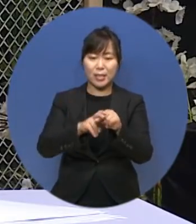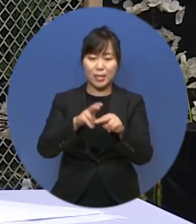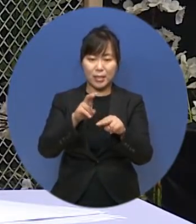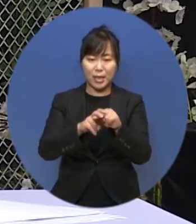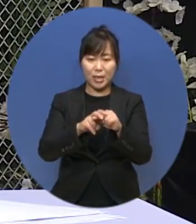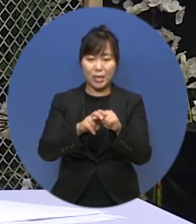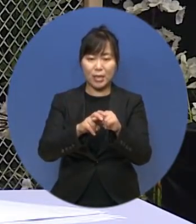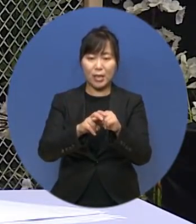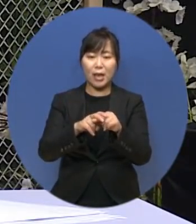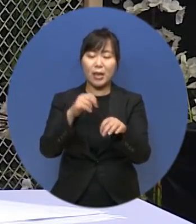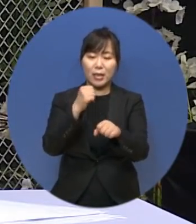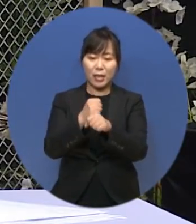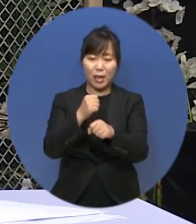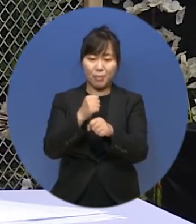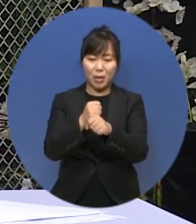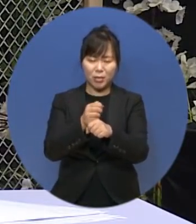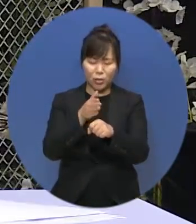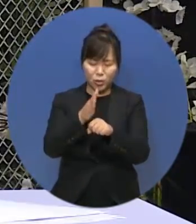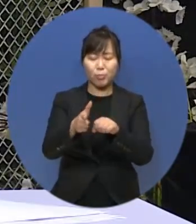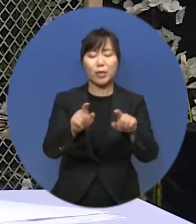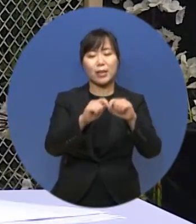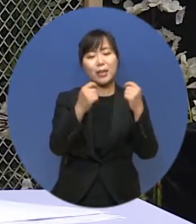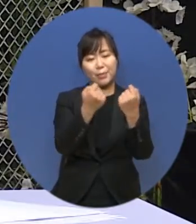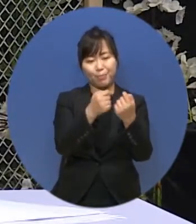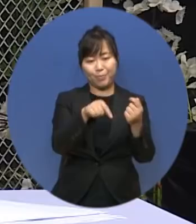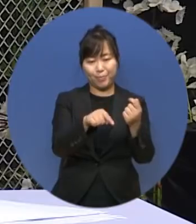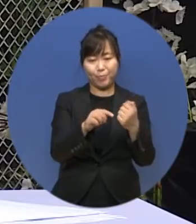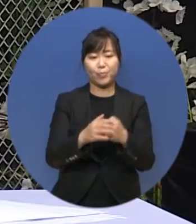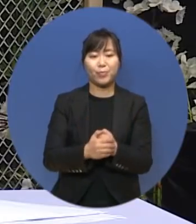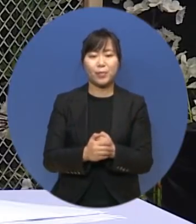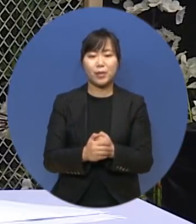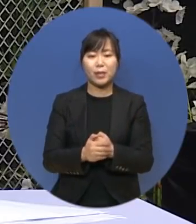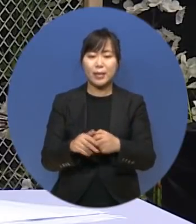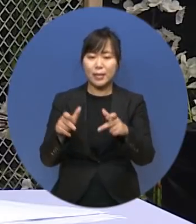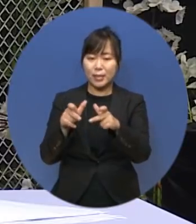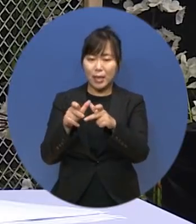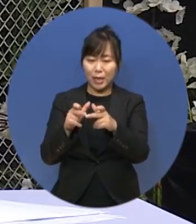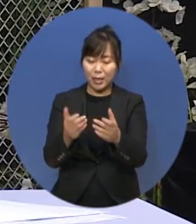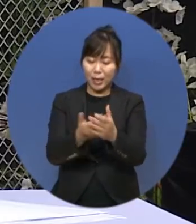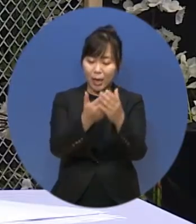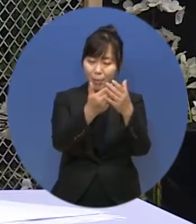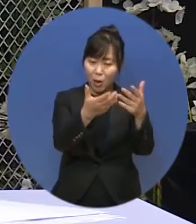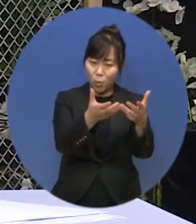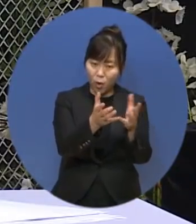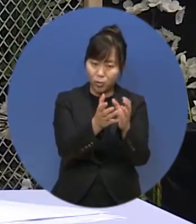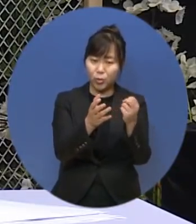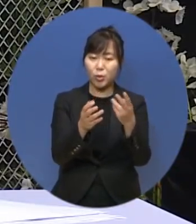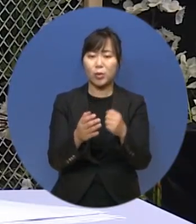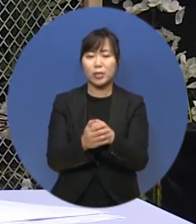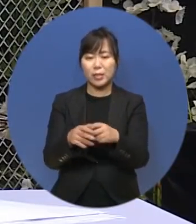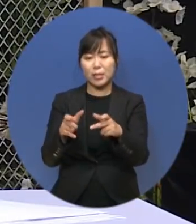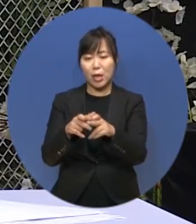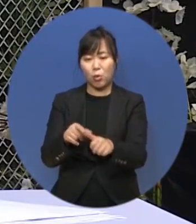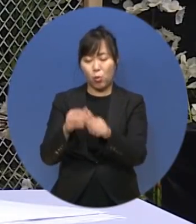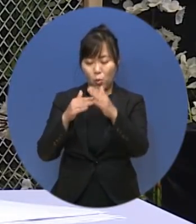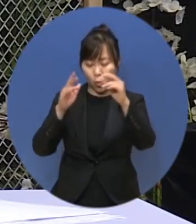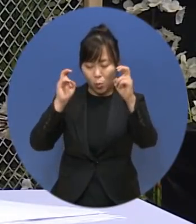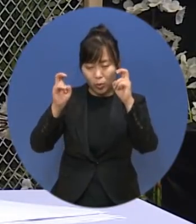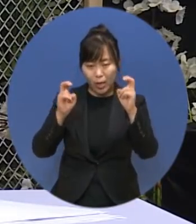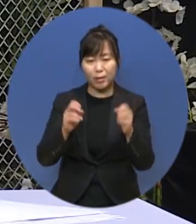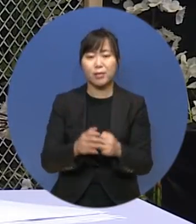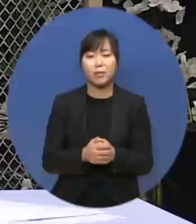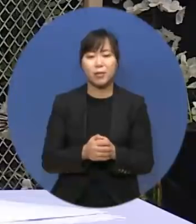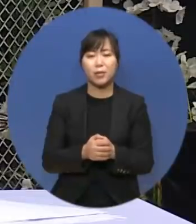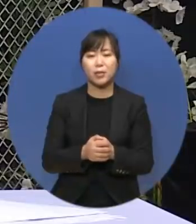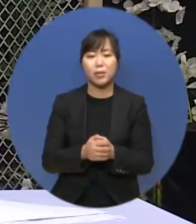그 일자리 개발 전문팀 이게 어떤 장애인 개발원이라든가 또 장애인